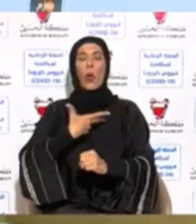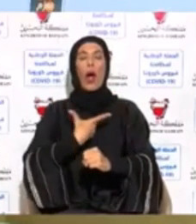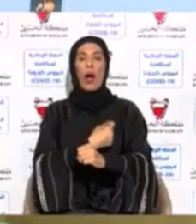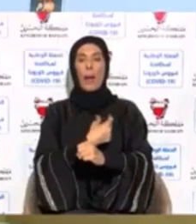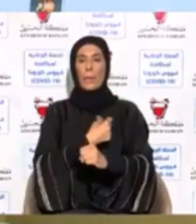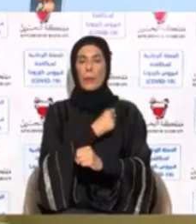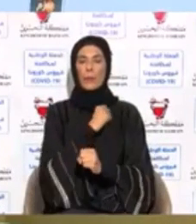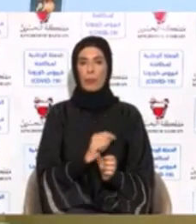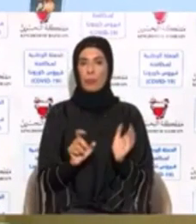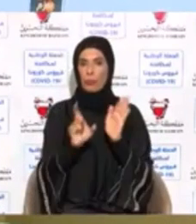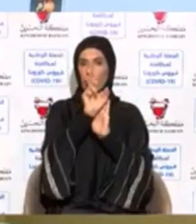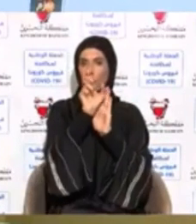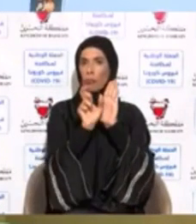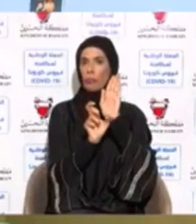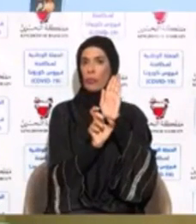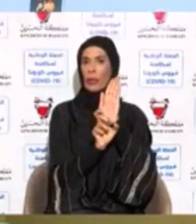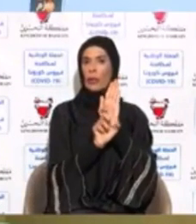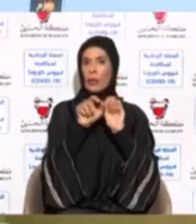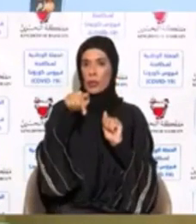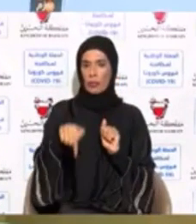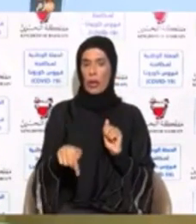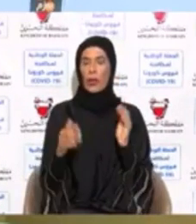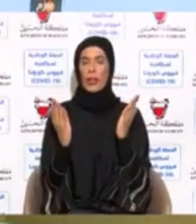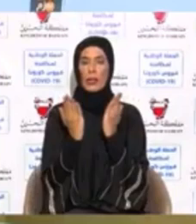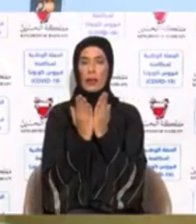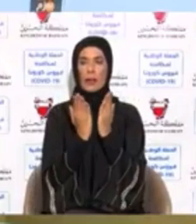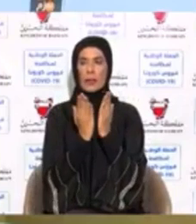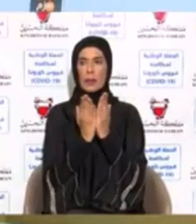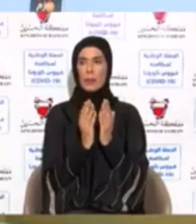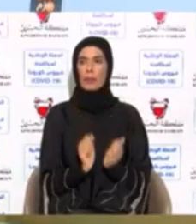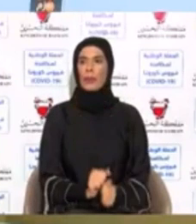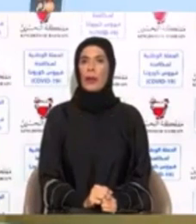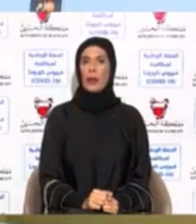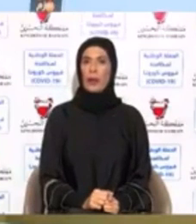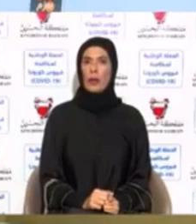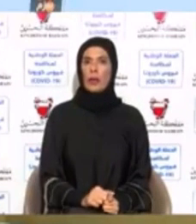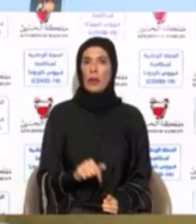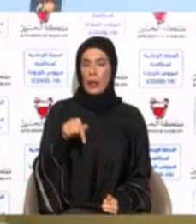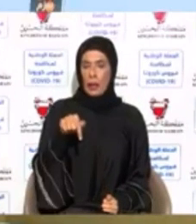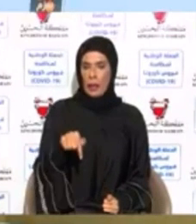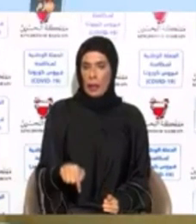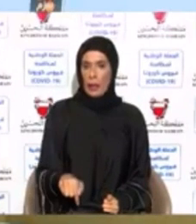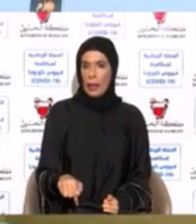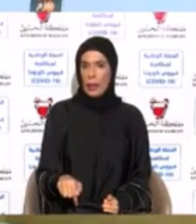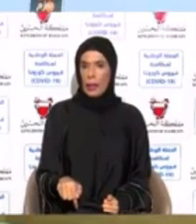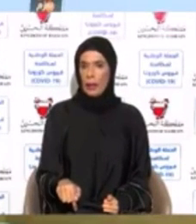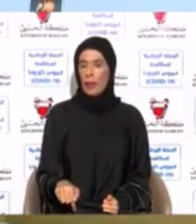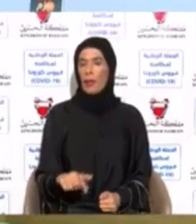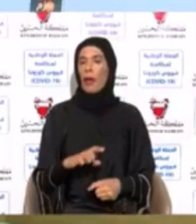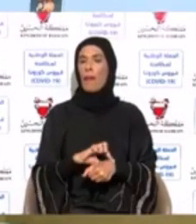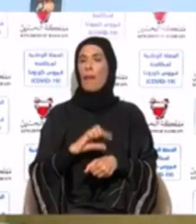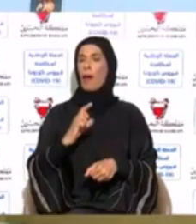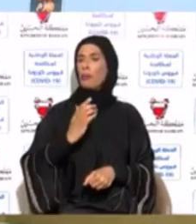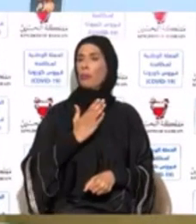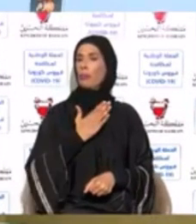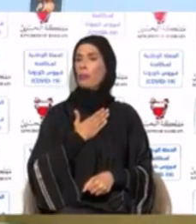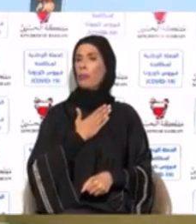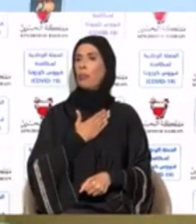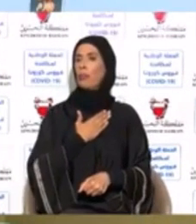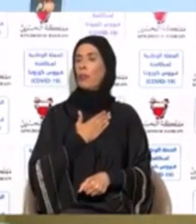حسب النظم والبروتوكول المعمول به في هذه الدراسة. إحنا الكادر الطبي قطعنا عهد على أنفسنا